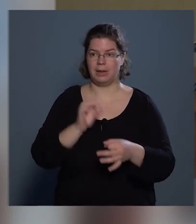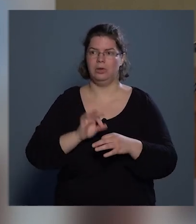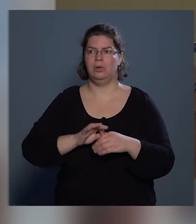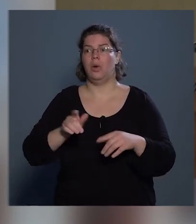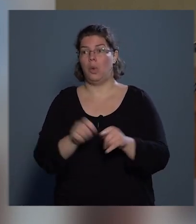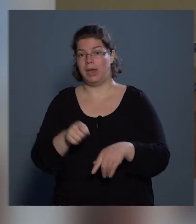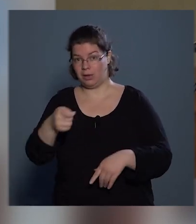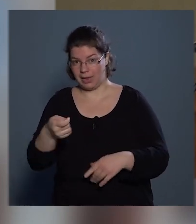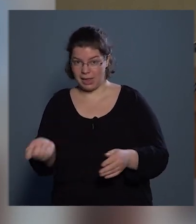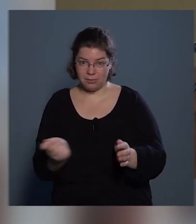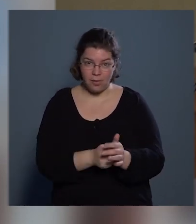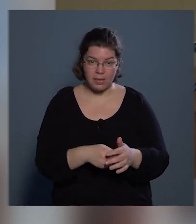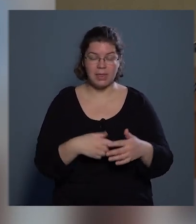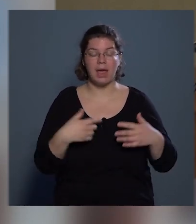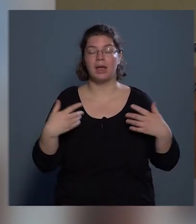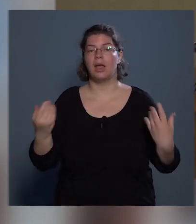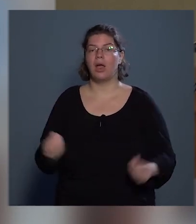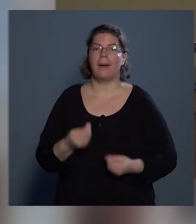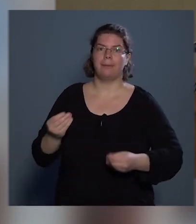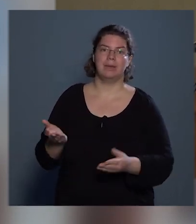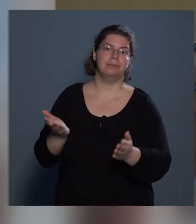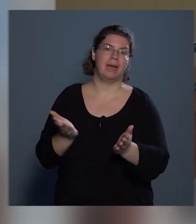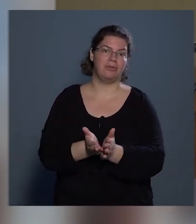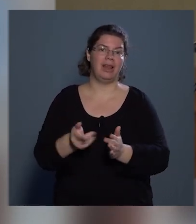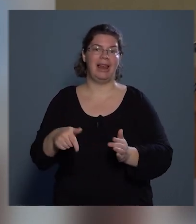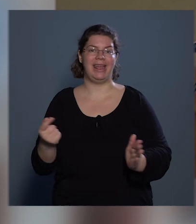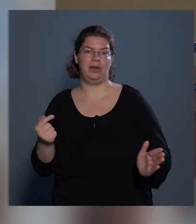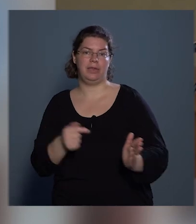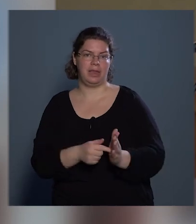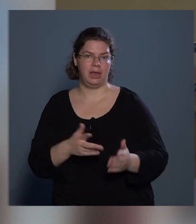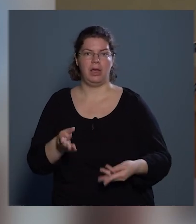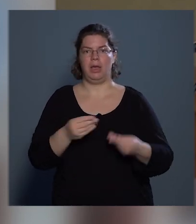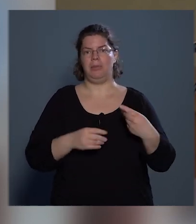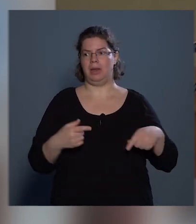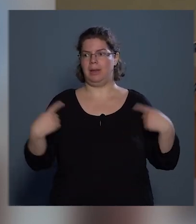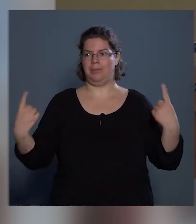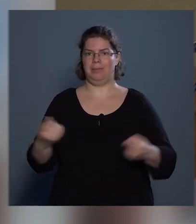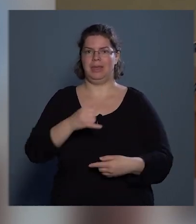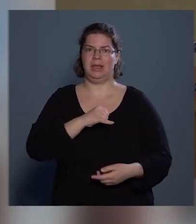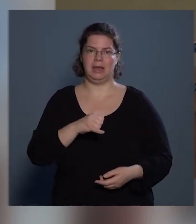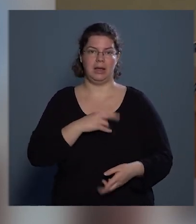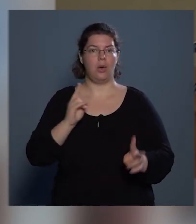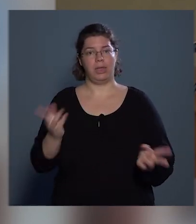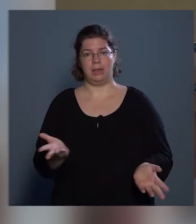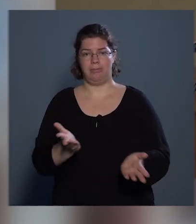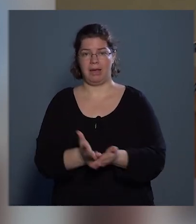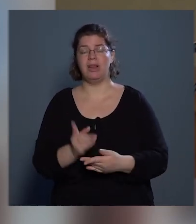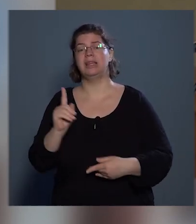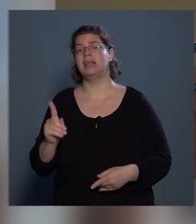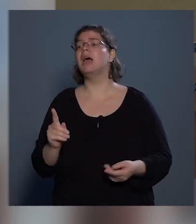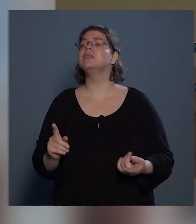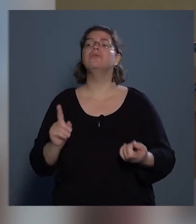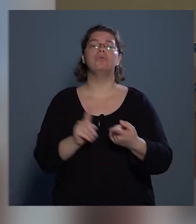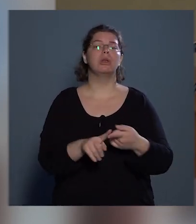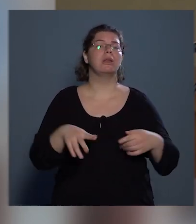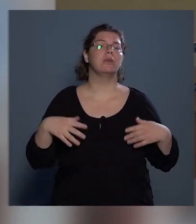bele, amely megfelel erre a célra, mert hát a mi érdekünk, hogy ez megfeleljen. De ez vonatkozik akár